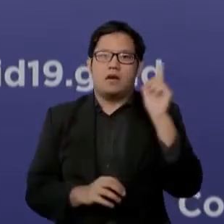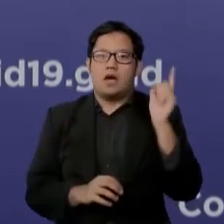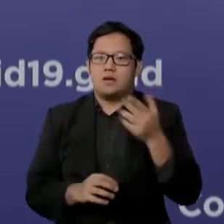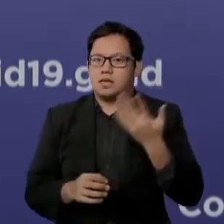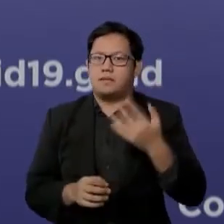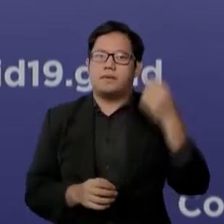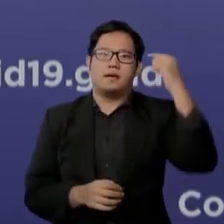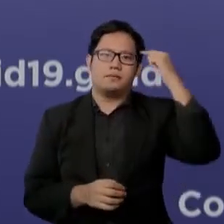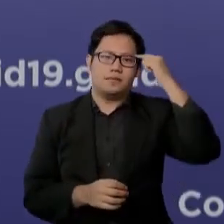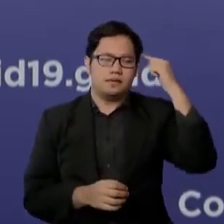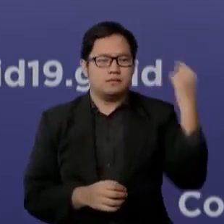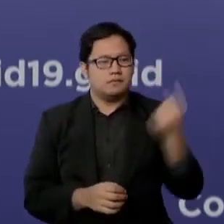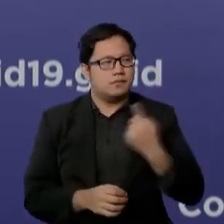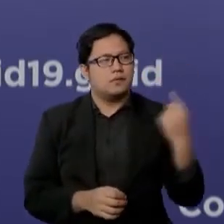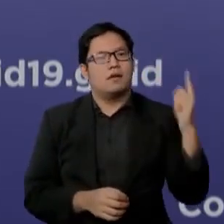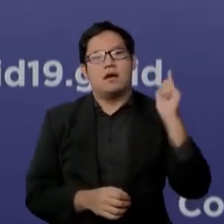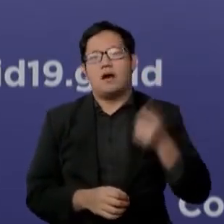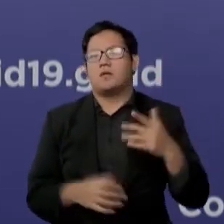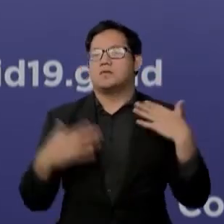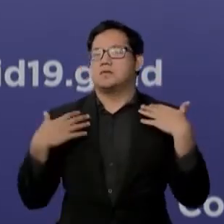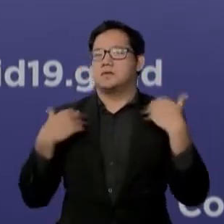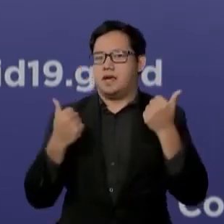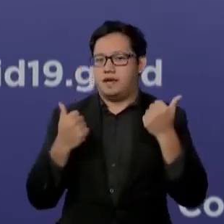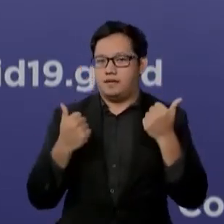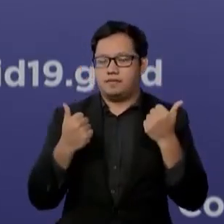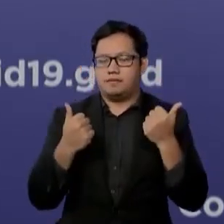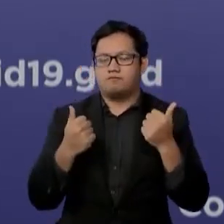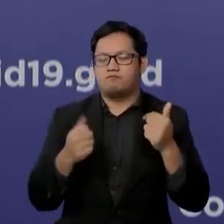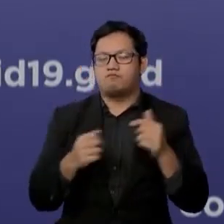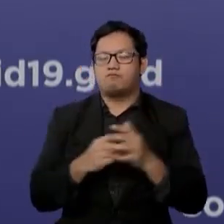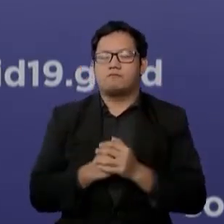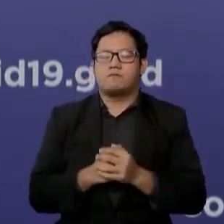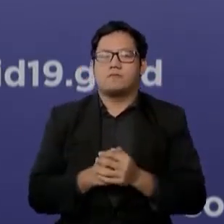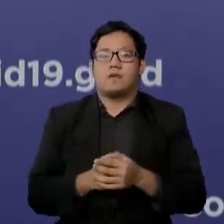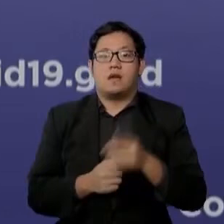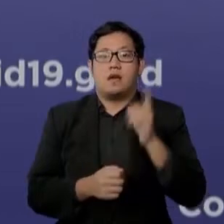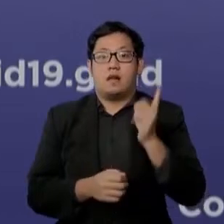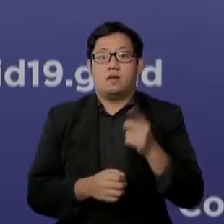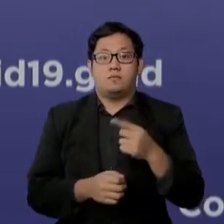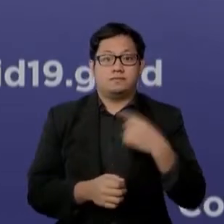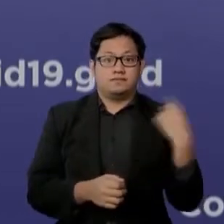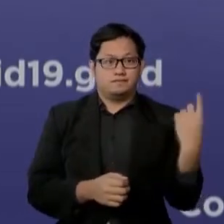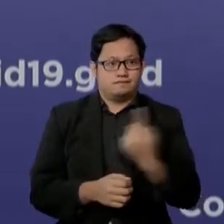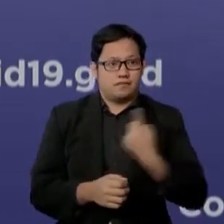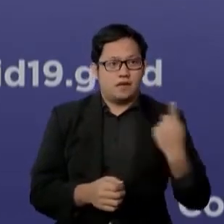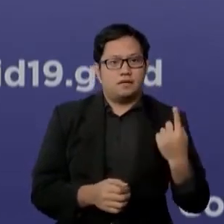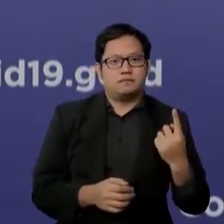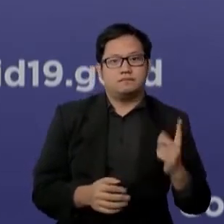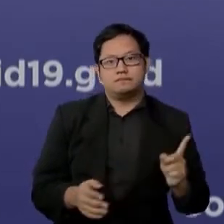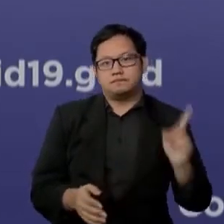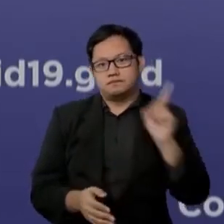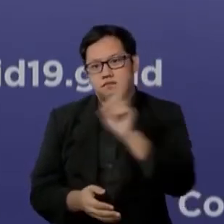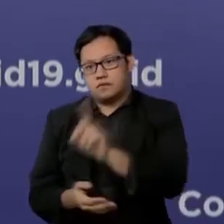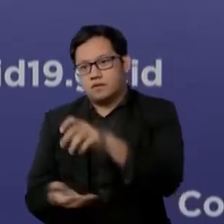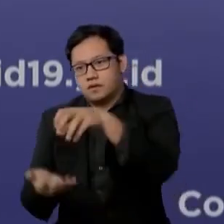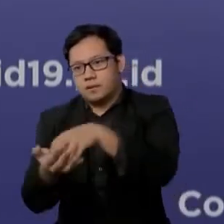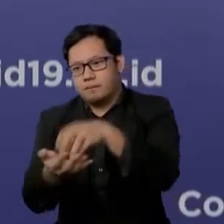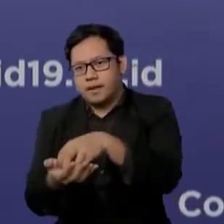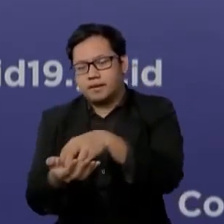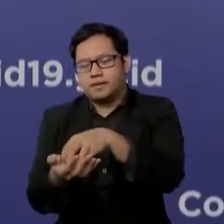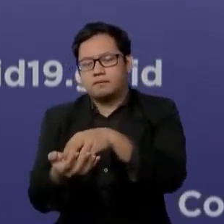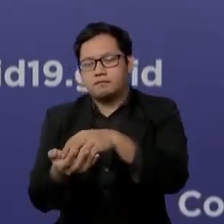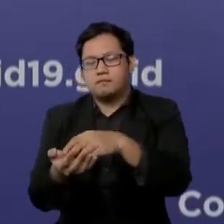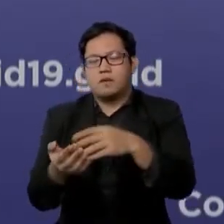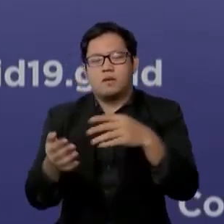kondisi faktual di tengah masyarakat kita ketika kita berada di suatu kawasan yang sudah mulai